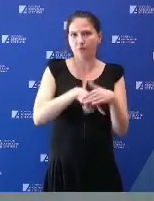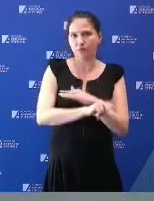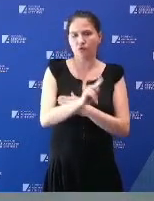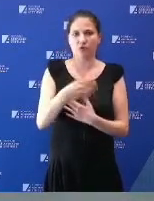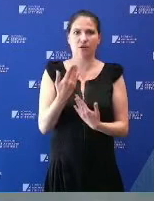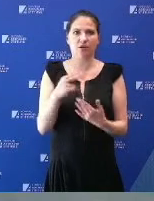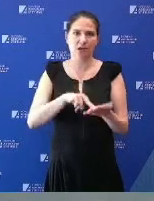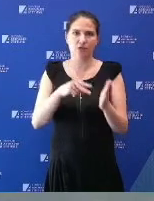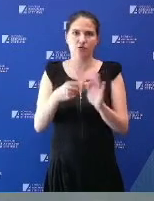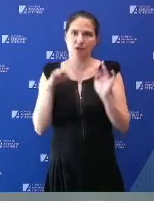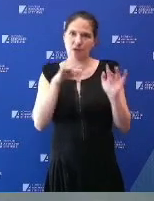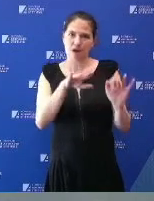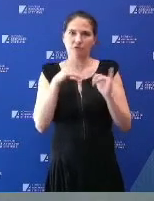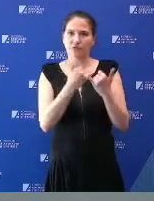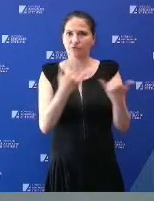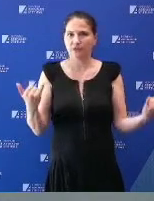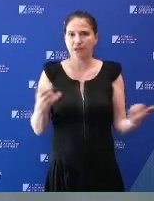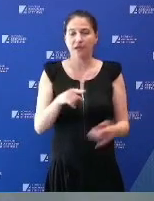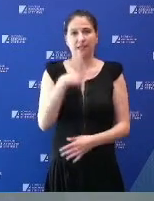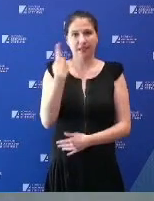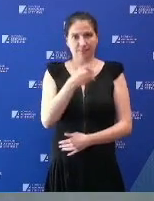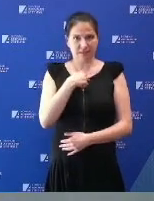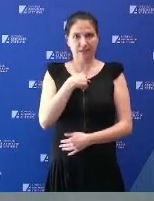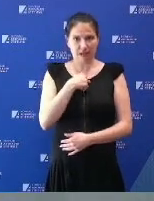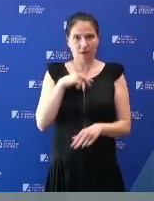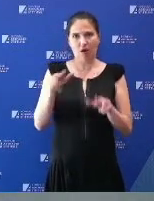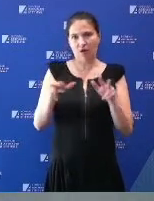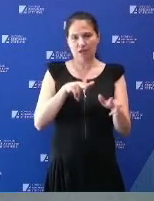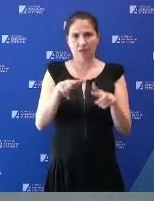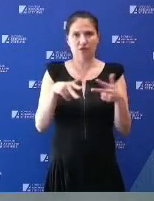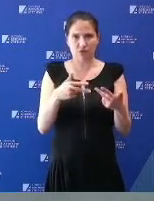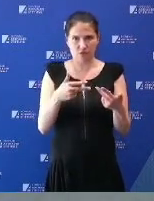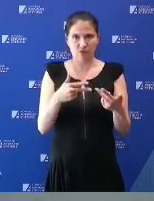werden. Als Organisationsethnograph versuche